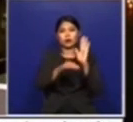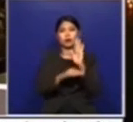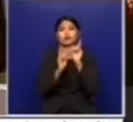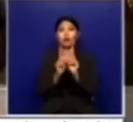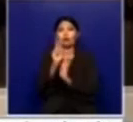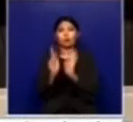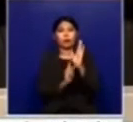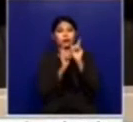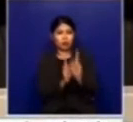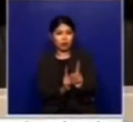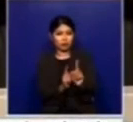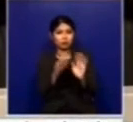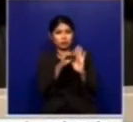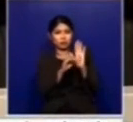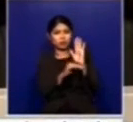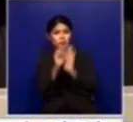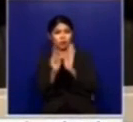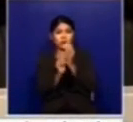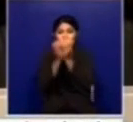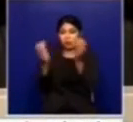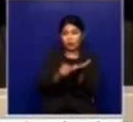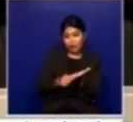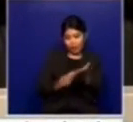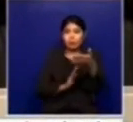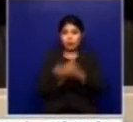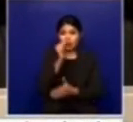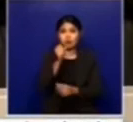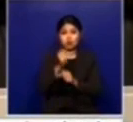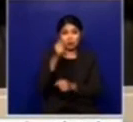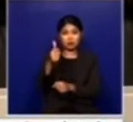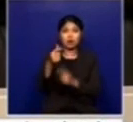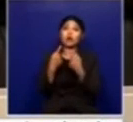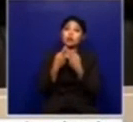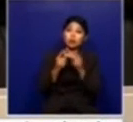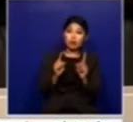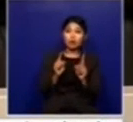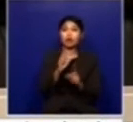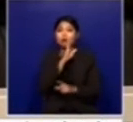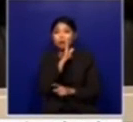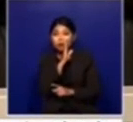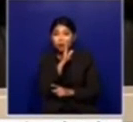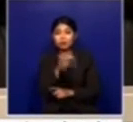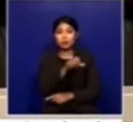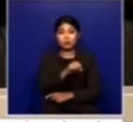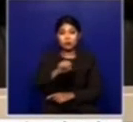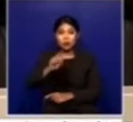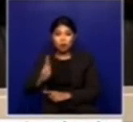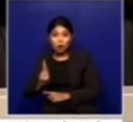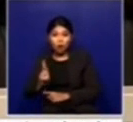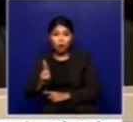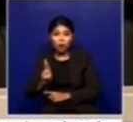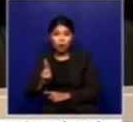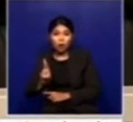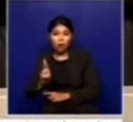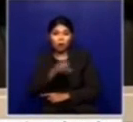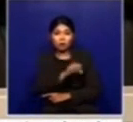วในสุดการแก้ไขรัฐธรรมนูญก็จะสำเร็จลุล่วงแต่ถ้าหากว่าจะต้องมีสสรลุล่วงก็